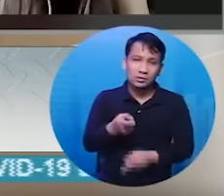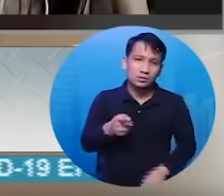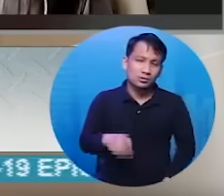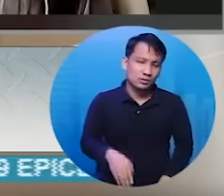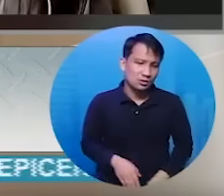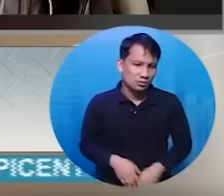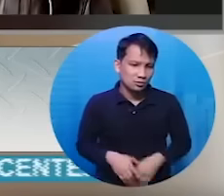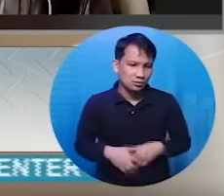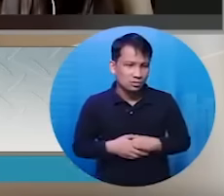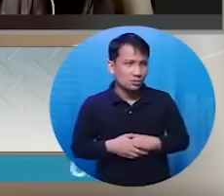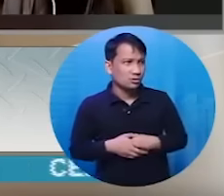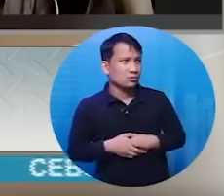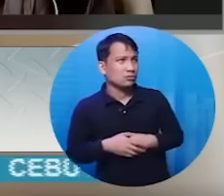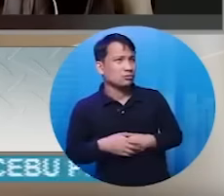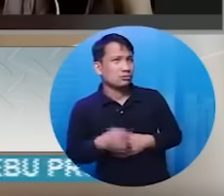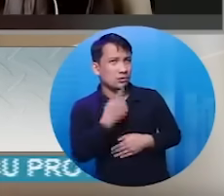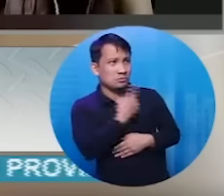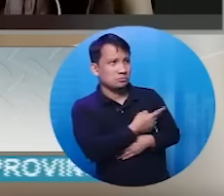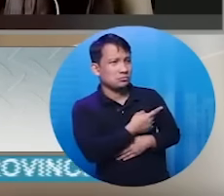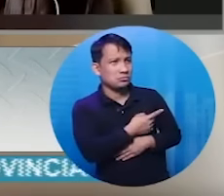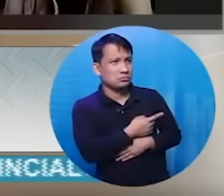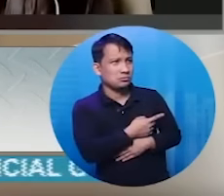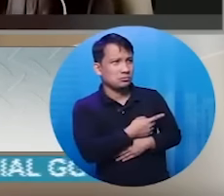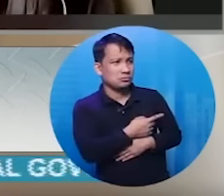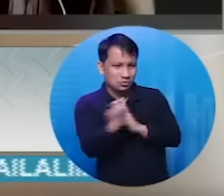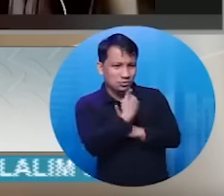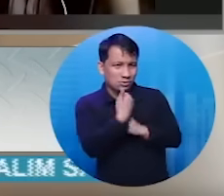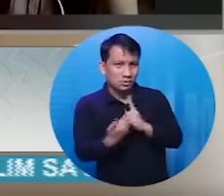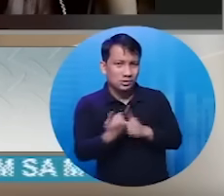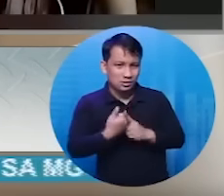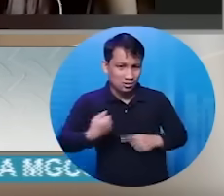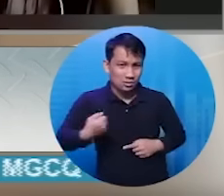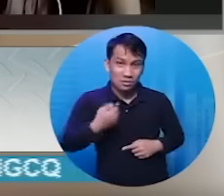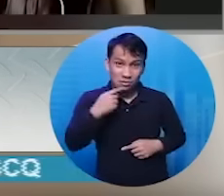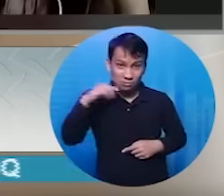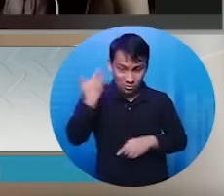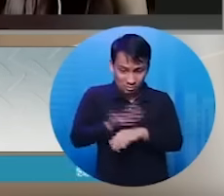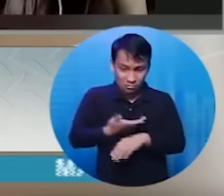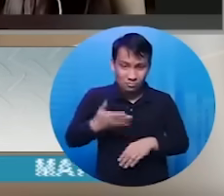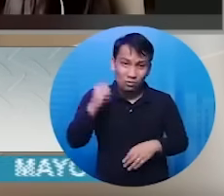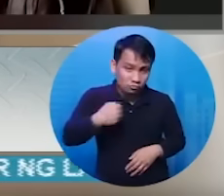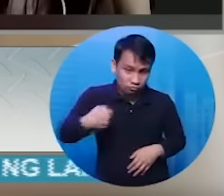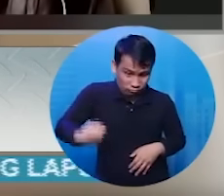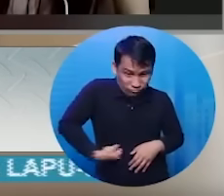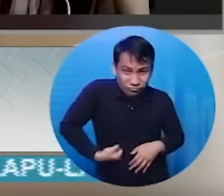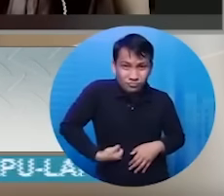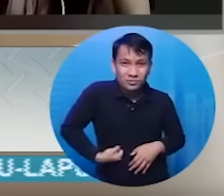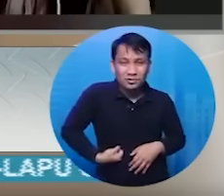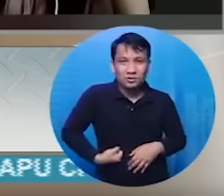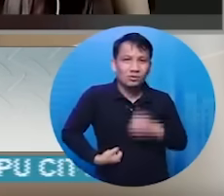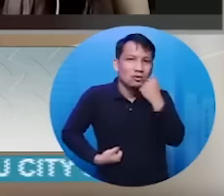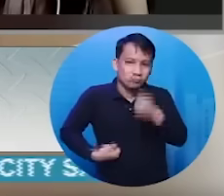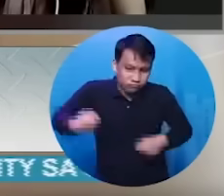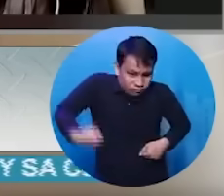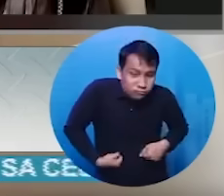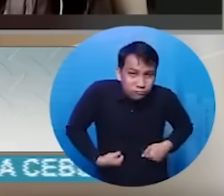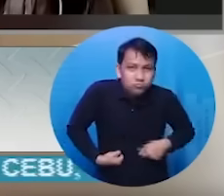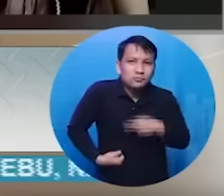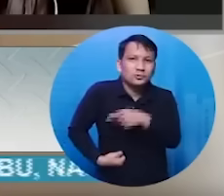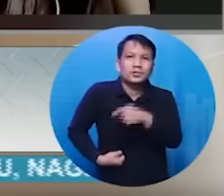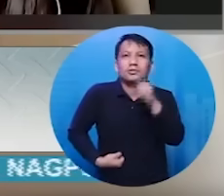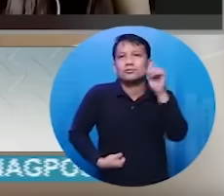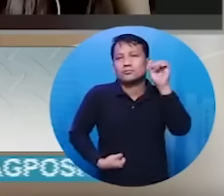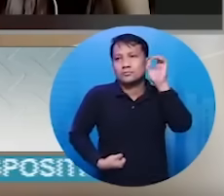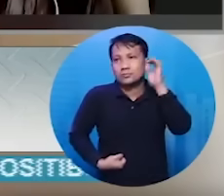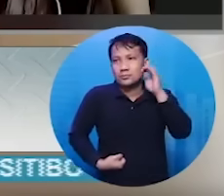nila. Sabi po nila, lagi naman si kuya nananakit. Sabi po ng bunso kong kapatid kanina, ate, sinitmuraan na nga ako niyan ni